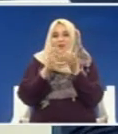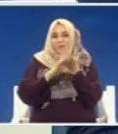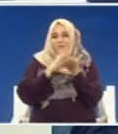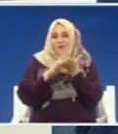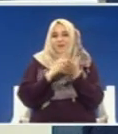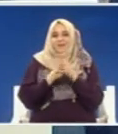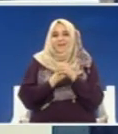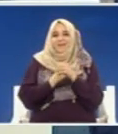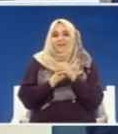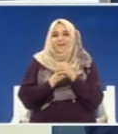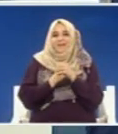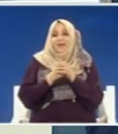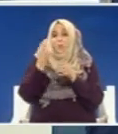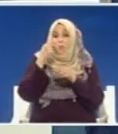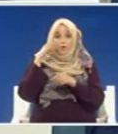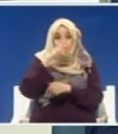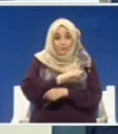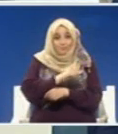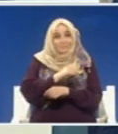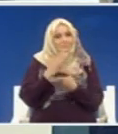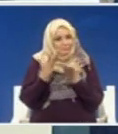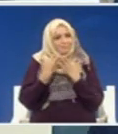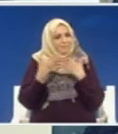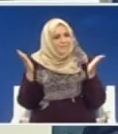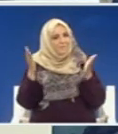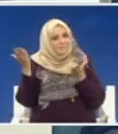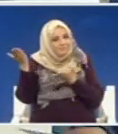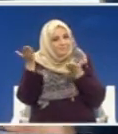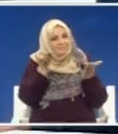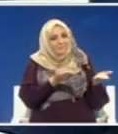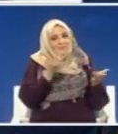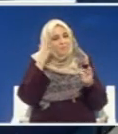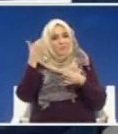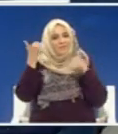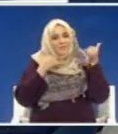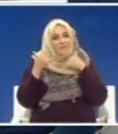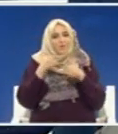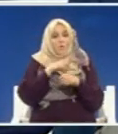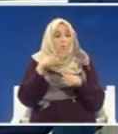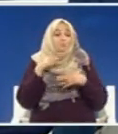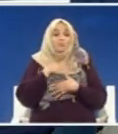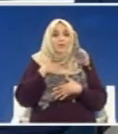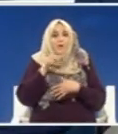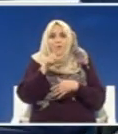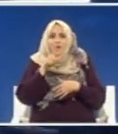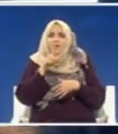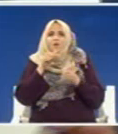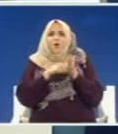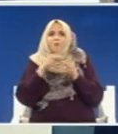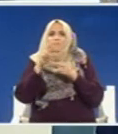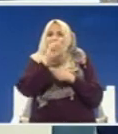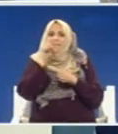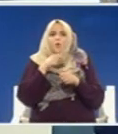الجزائر، أرقام التواصل بيننا، تفضلوا بالتواصل معنا، نسعد بكم، نتعلم مما تطرحون من أسئلة في هذا